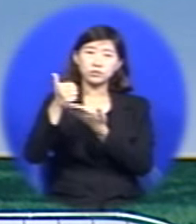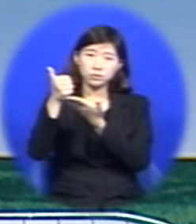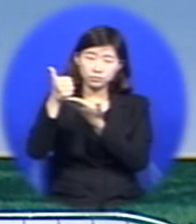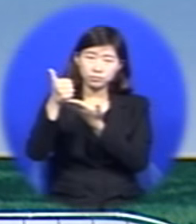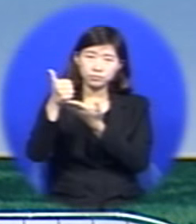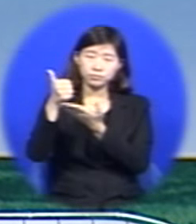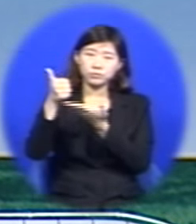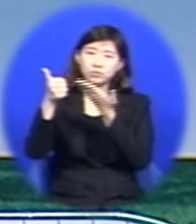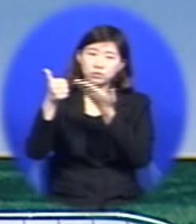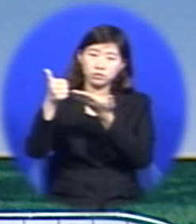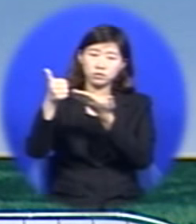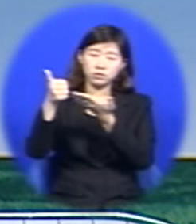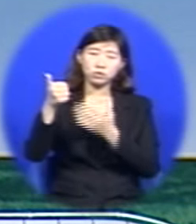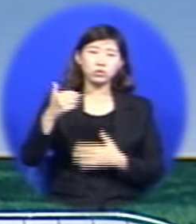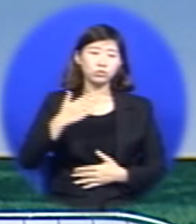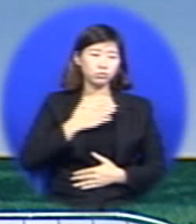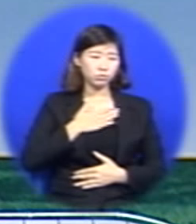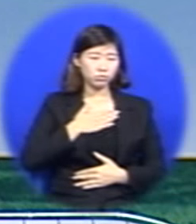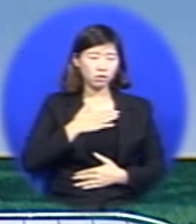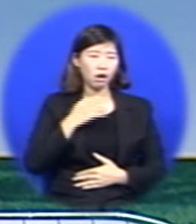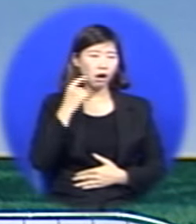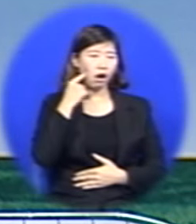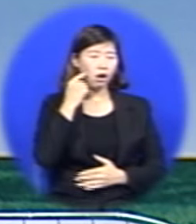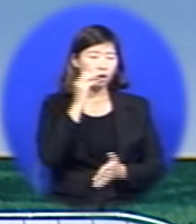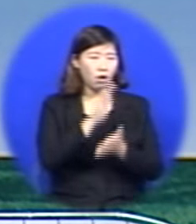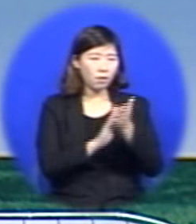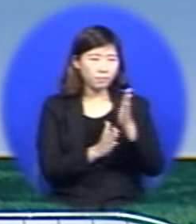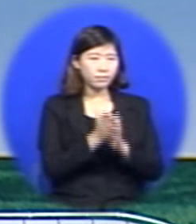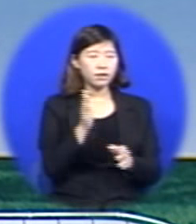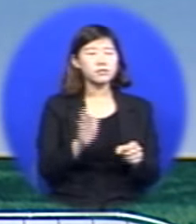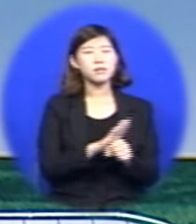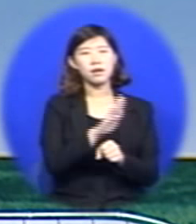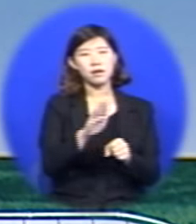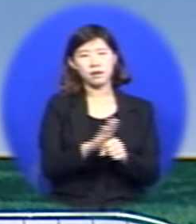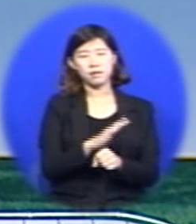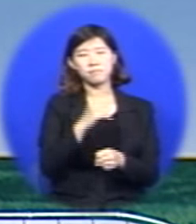하여금 이렇게 거짓 없는 사랑을 하게 하는 것입니다.